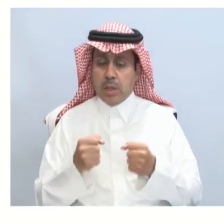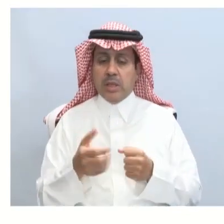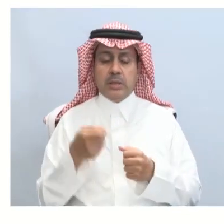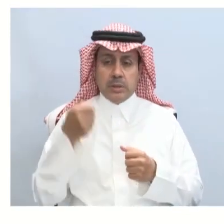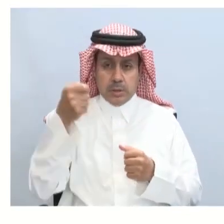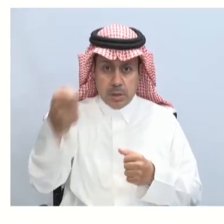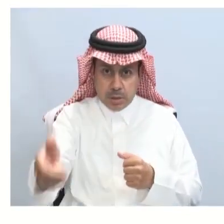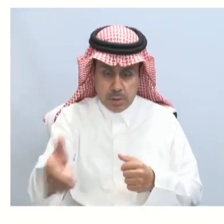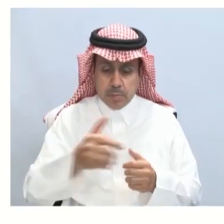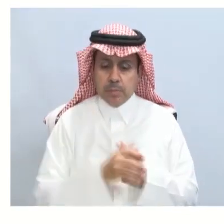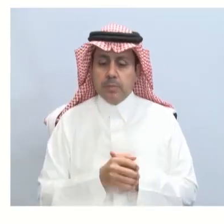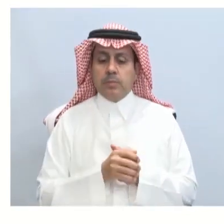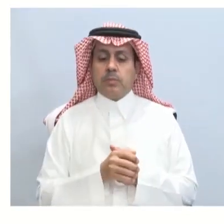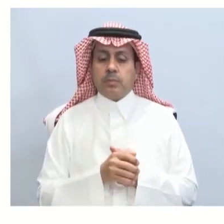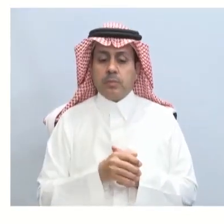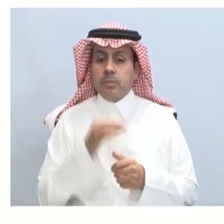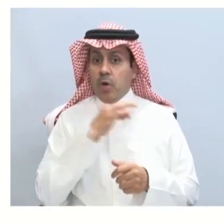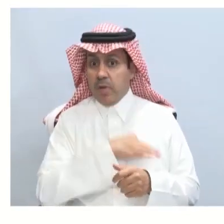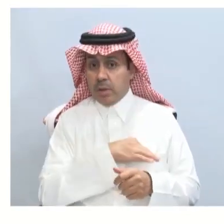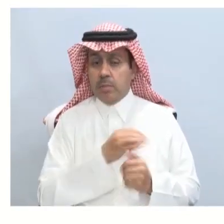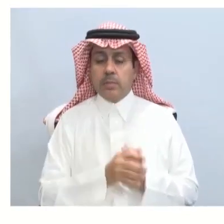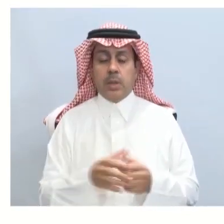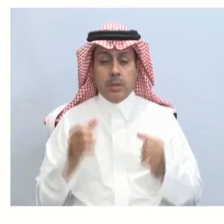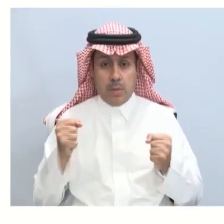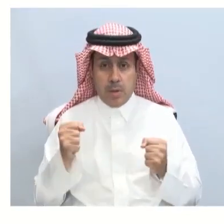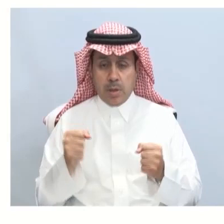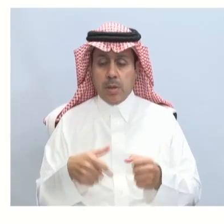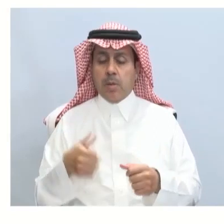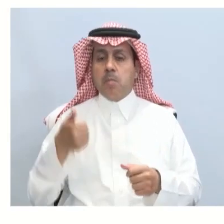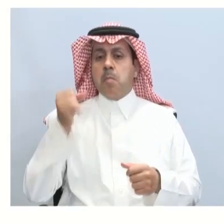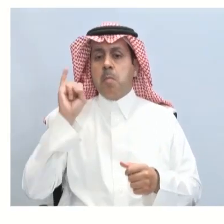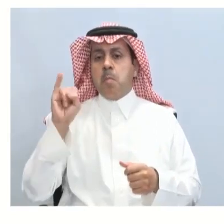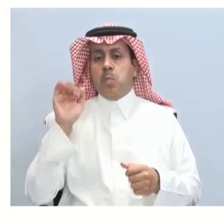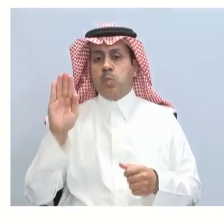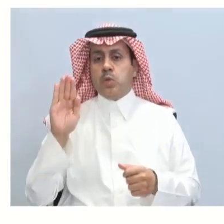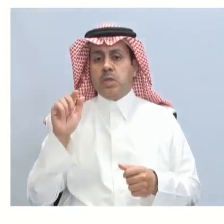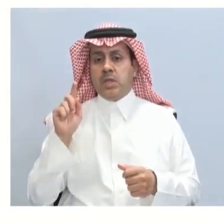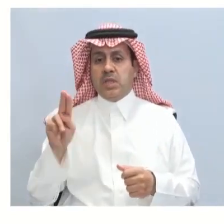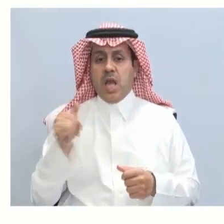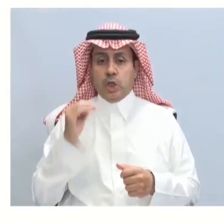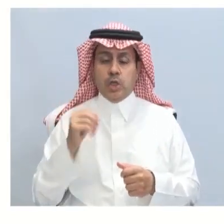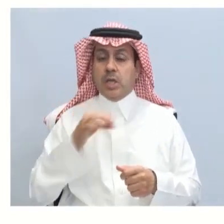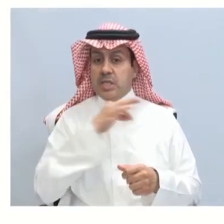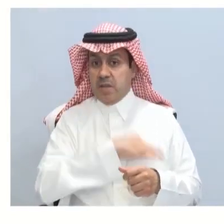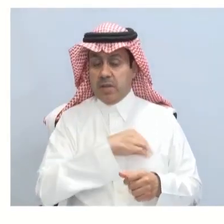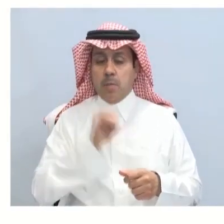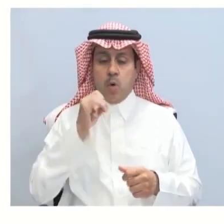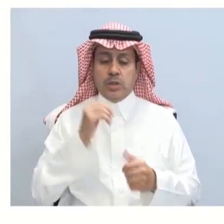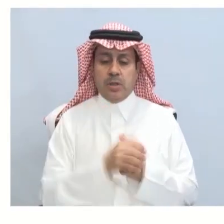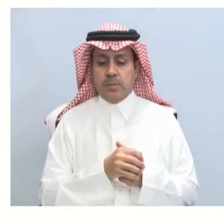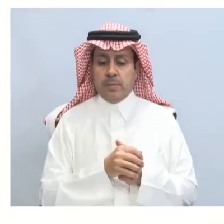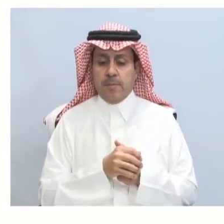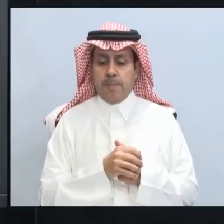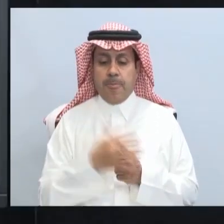والحكمه من هذا الشرط هو حتى يتمكن المستاجر من الاستفاده من العين المؤجره